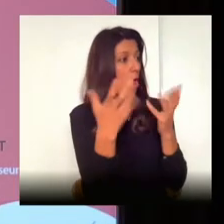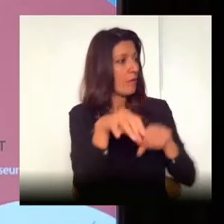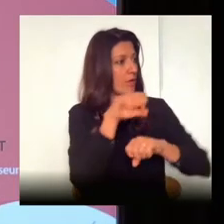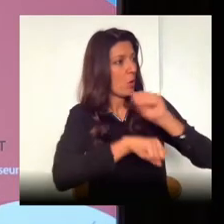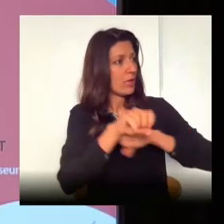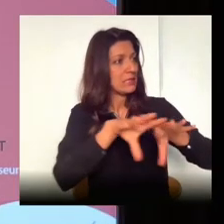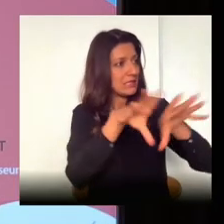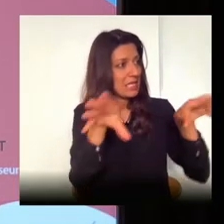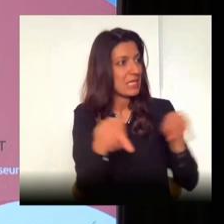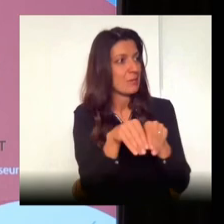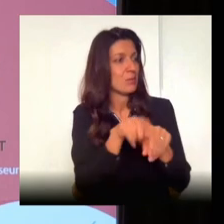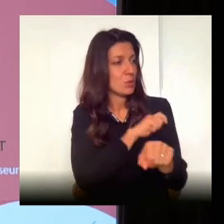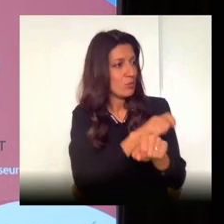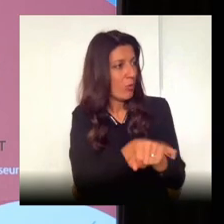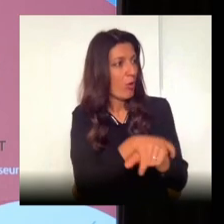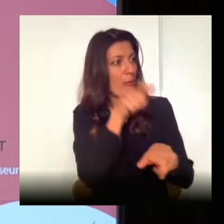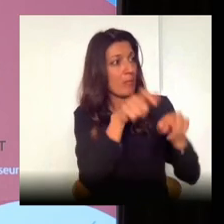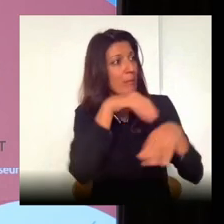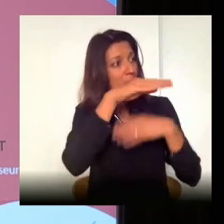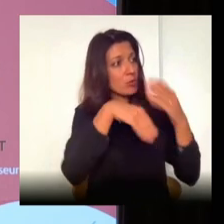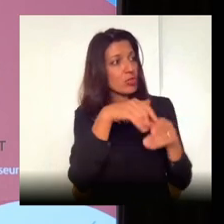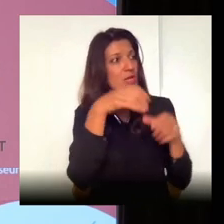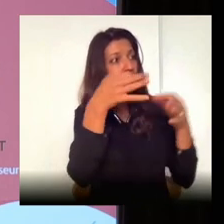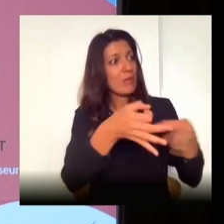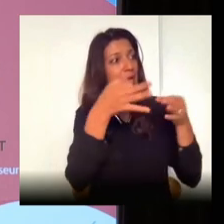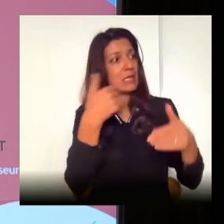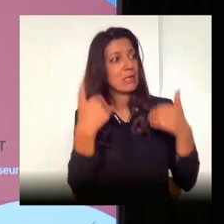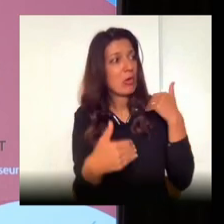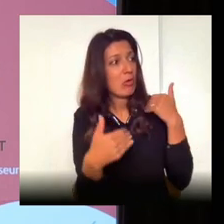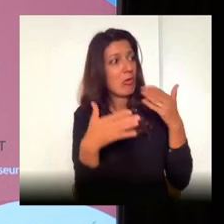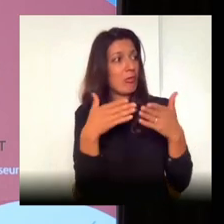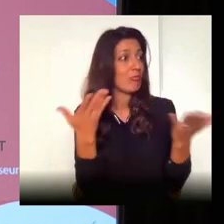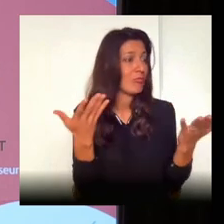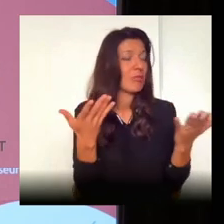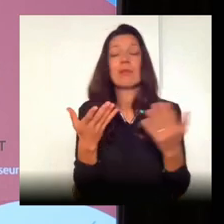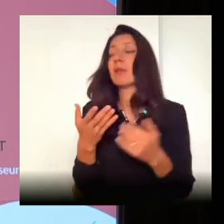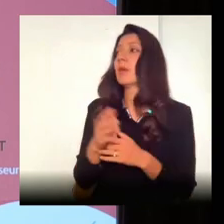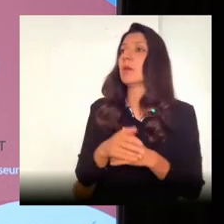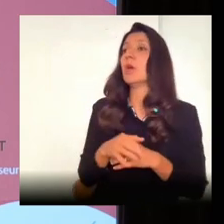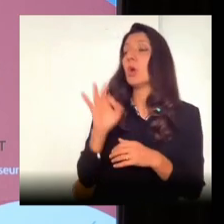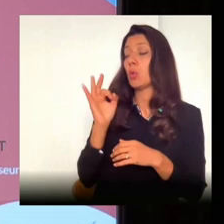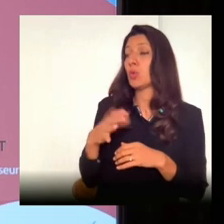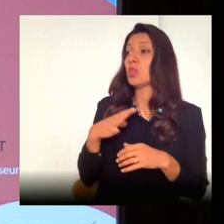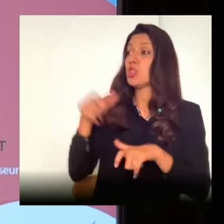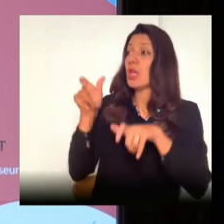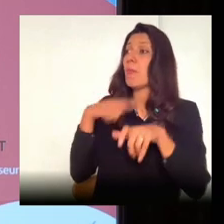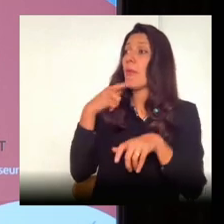les valides et ceux qui le sont un peu moins. Alors, il y a des gens qui parlent